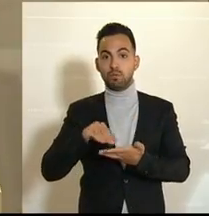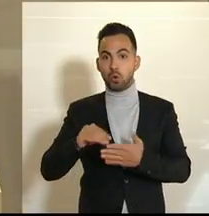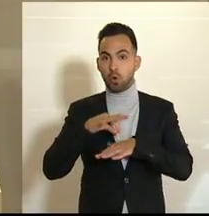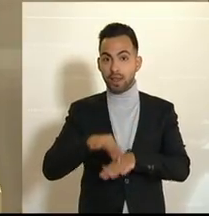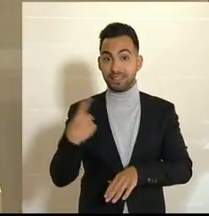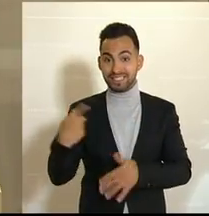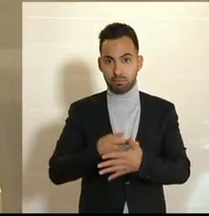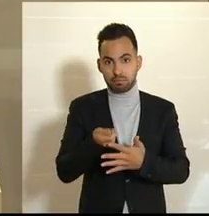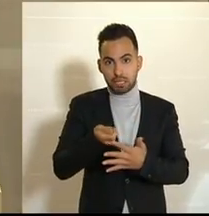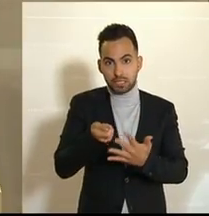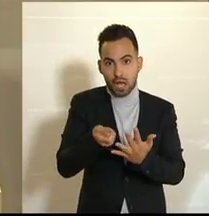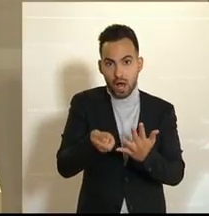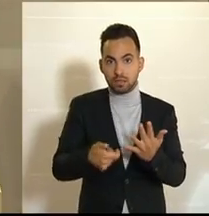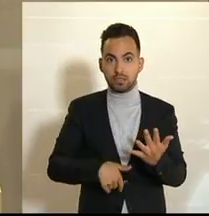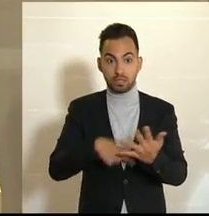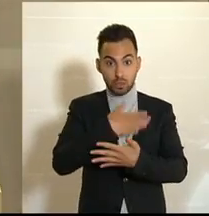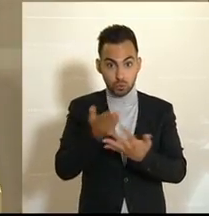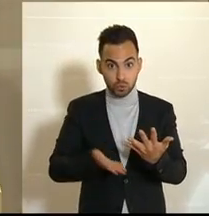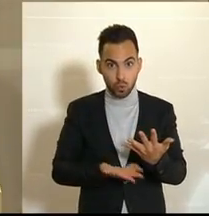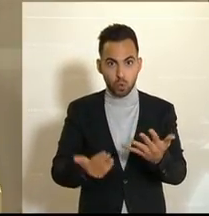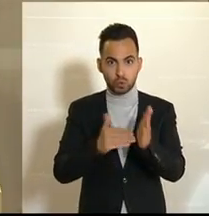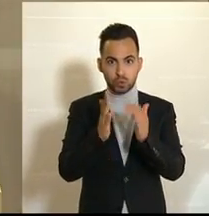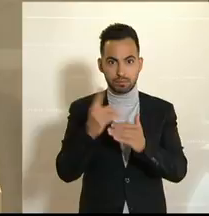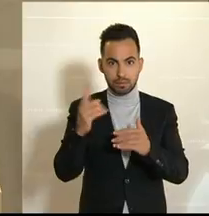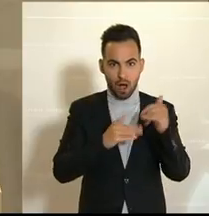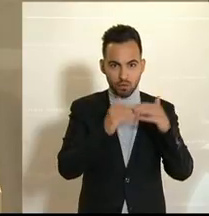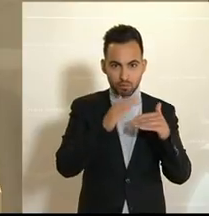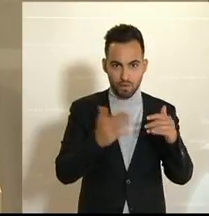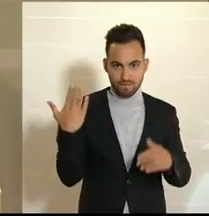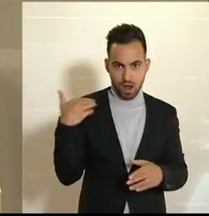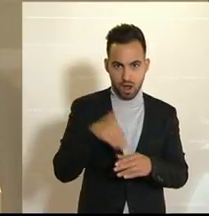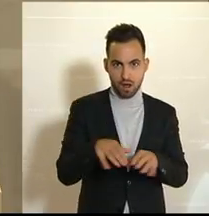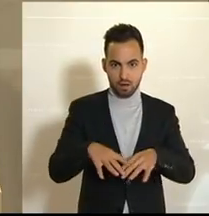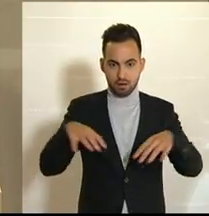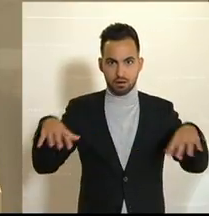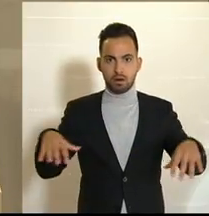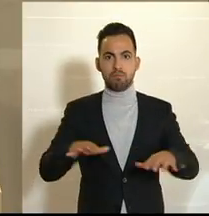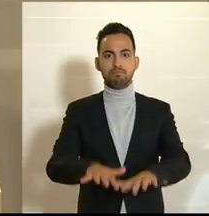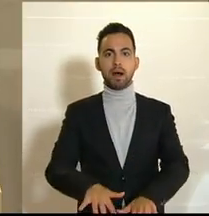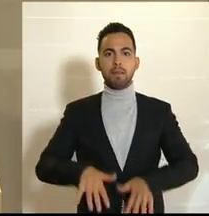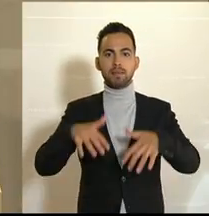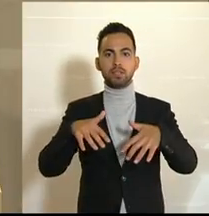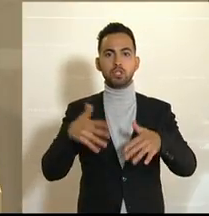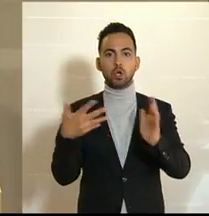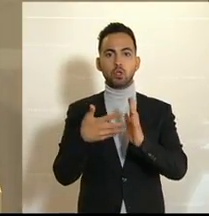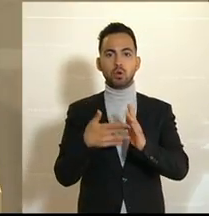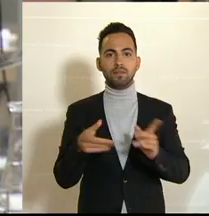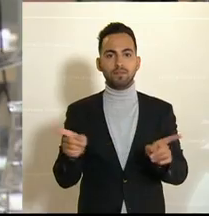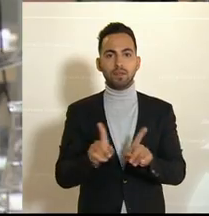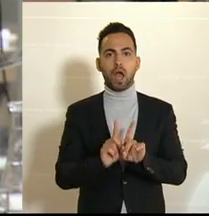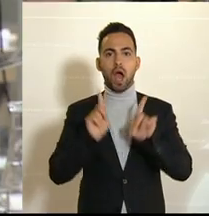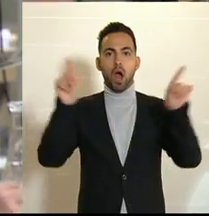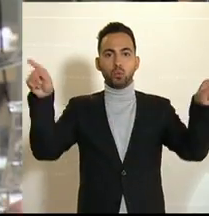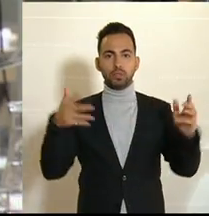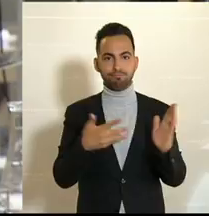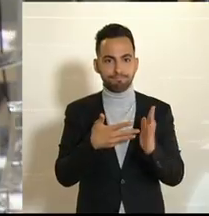er bezahlt. Und dieses System, das aufgebaut worden ist, geht an der parlamentarischen Kontrolle vorbei.